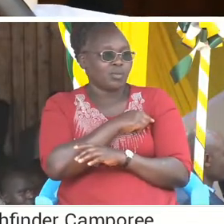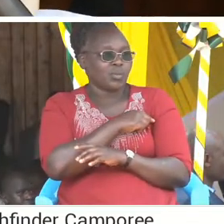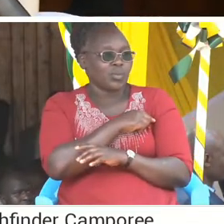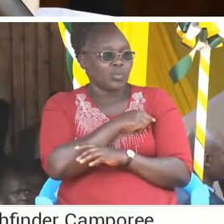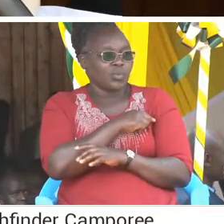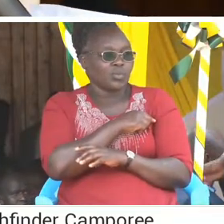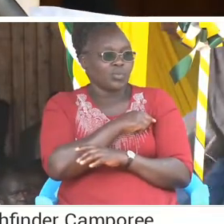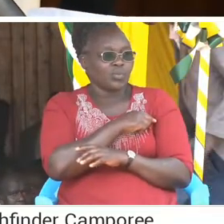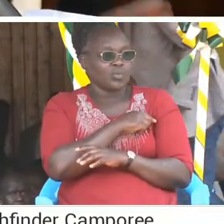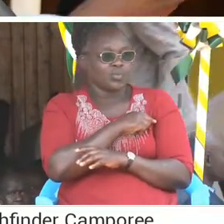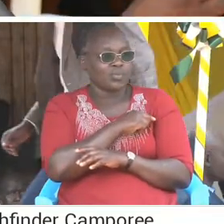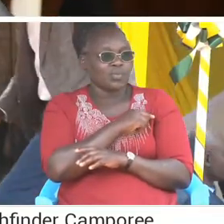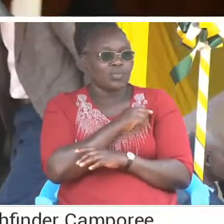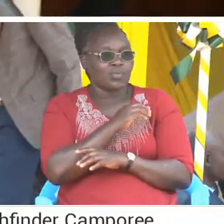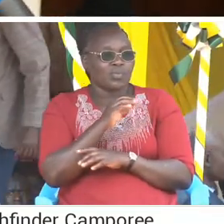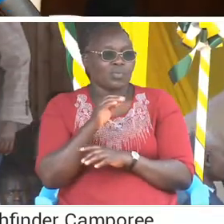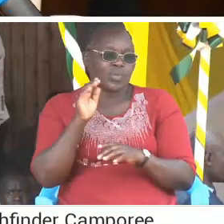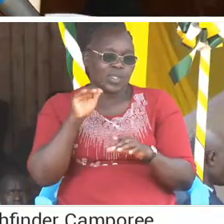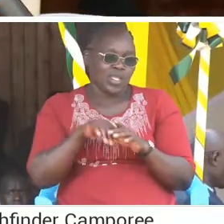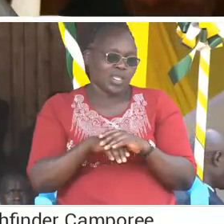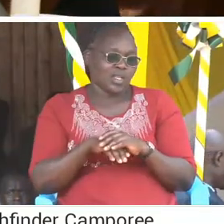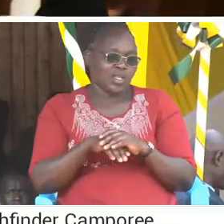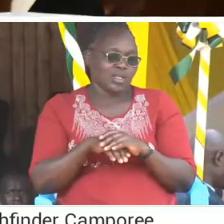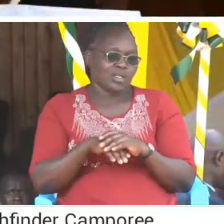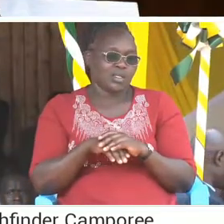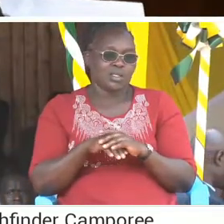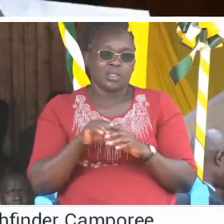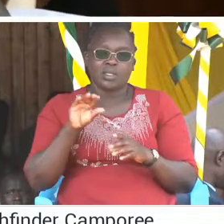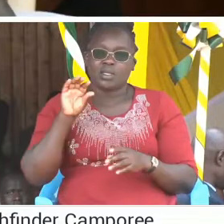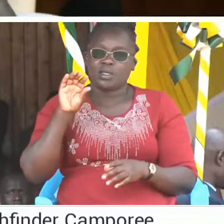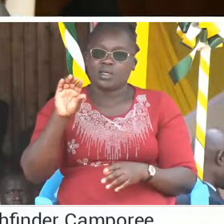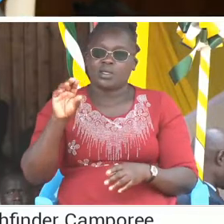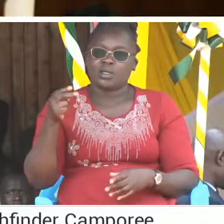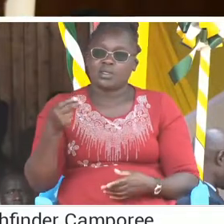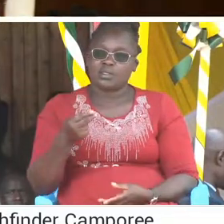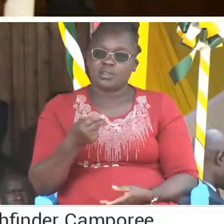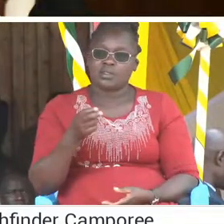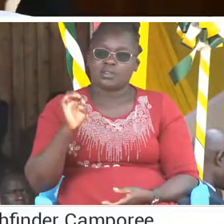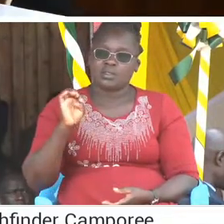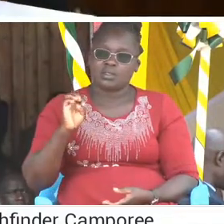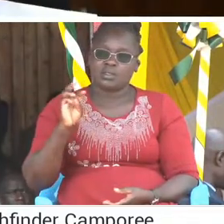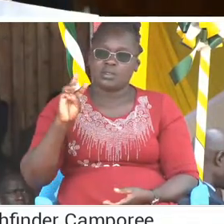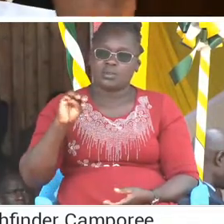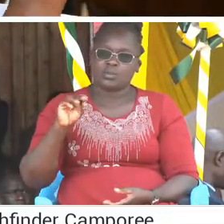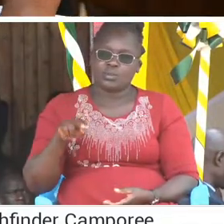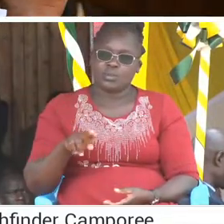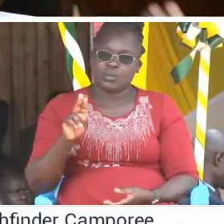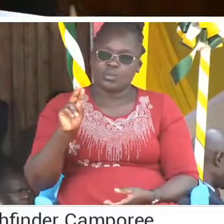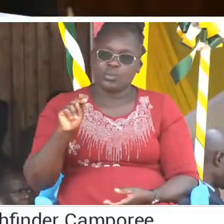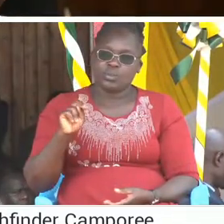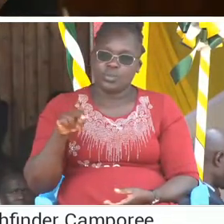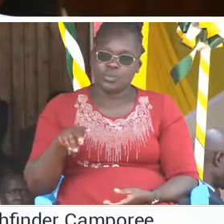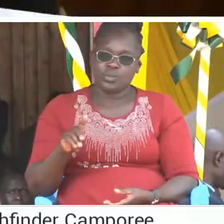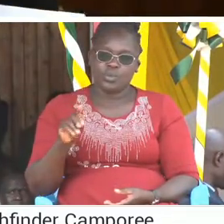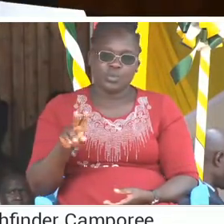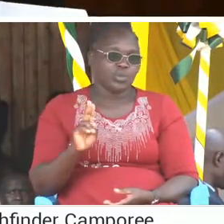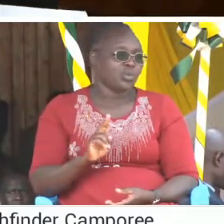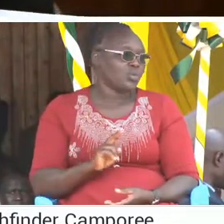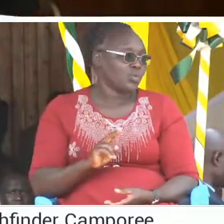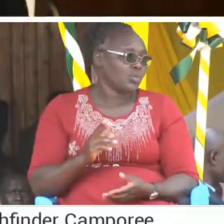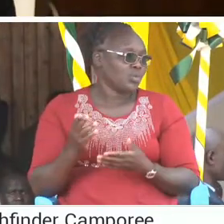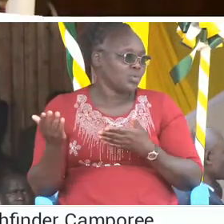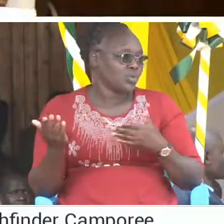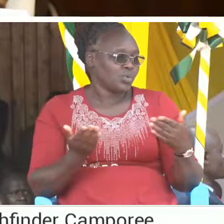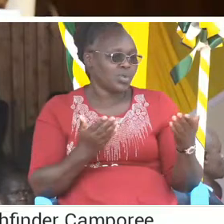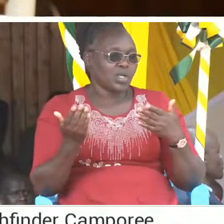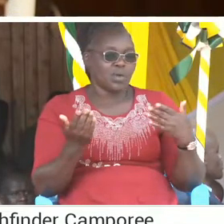mshiriki wetu pale Chemundu na yuko pamoja nasi, na wakaribisha sana ili muweze kusema chamgei kwa sababu ya